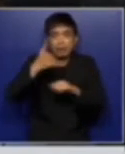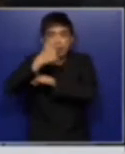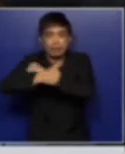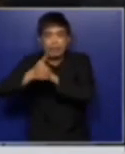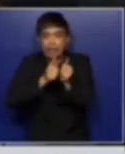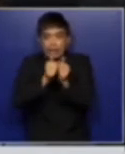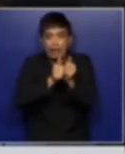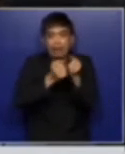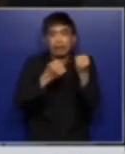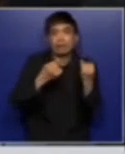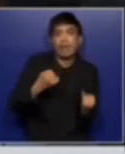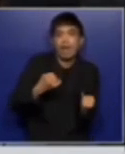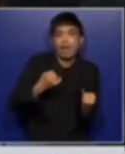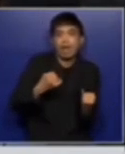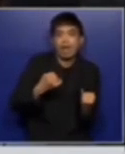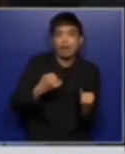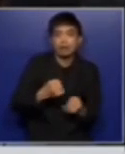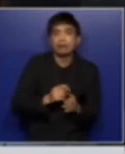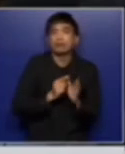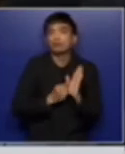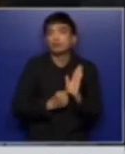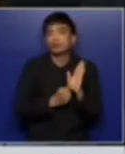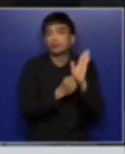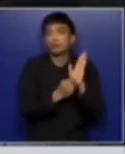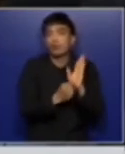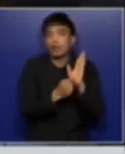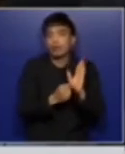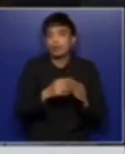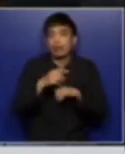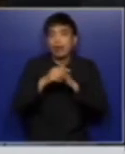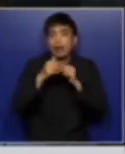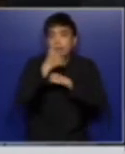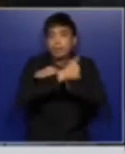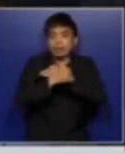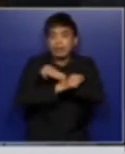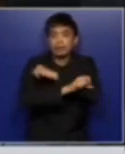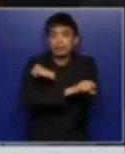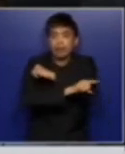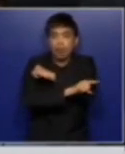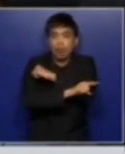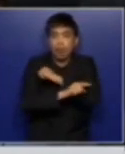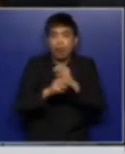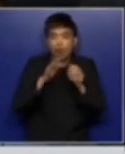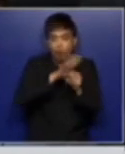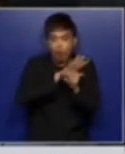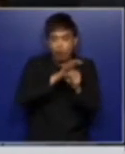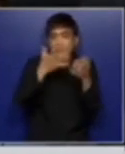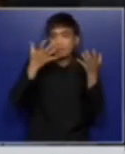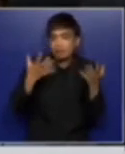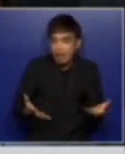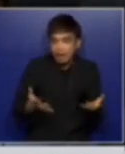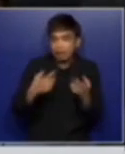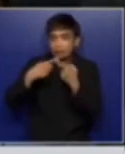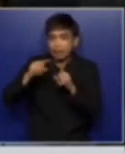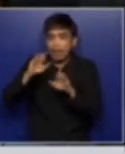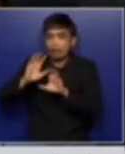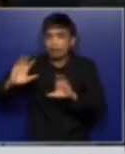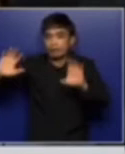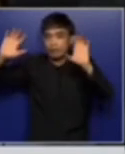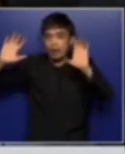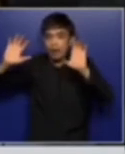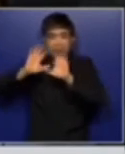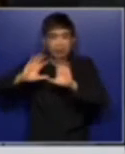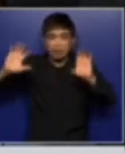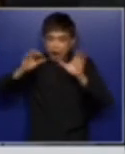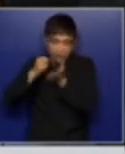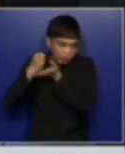กตัวอย่างประเทศสิงคโปร์ครับท่านประธานโควิดเขาหนักมากสิงคโปร์เนี่ยแต่รัฐบาลครับเขาซับซิไดภาคเอกชนอย่างเต็